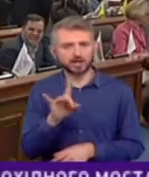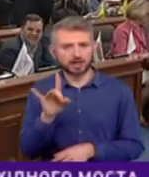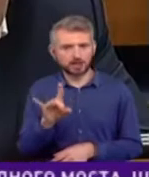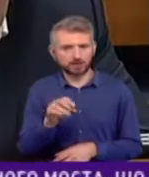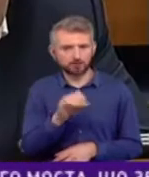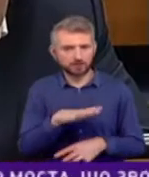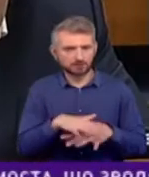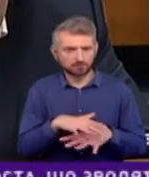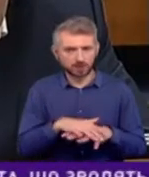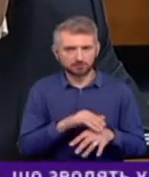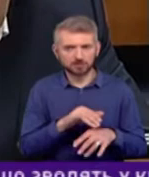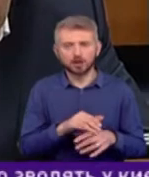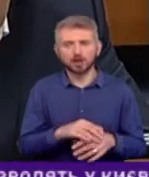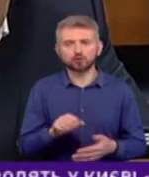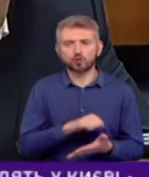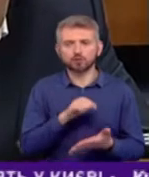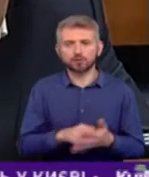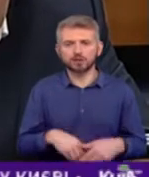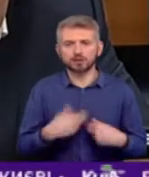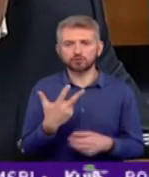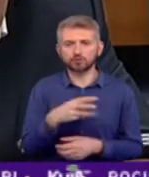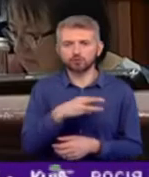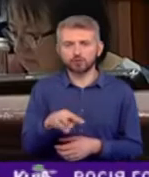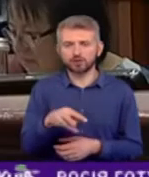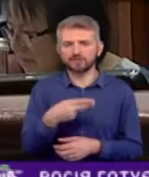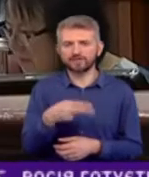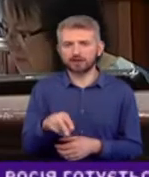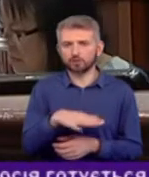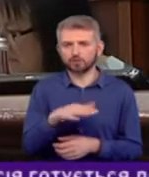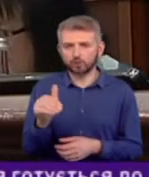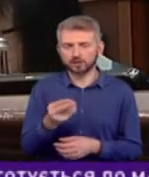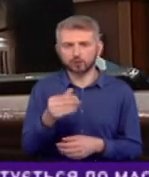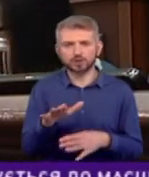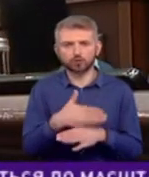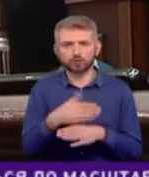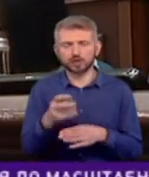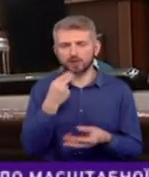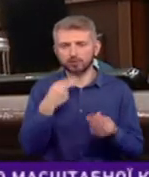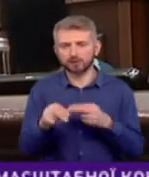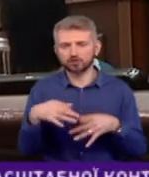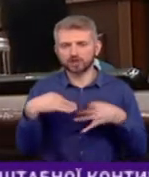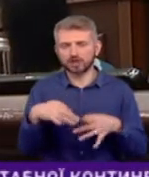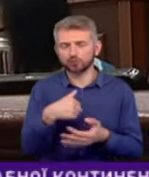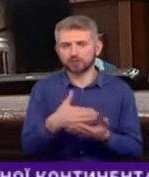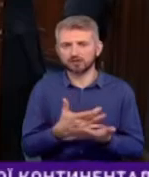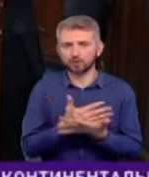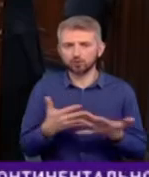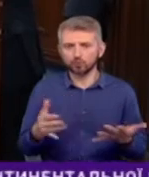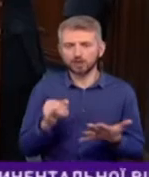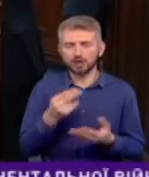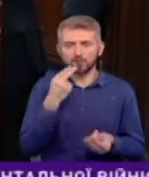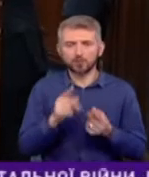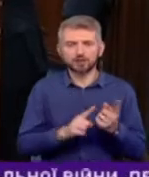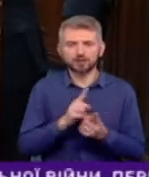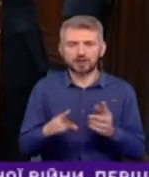розвитку документа про надання 300 мільйонів євро позики. Гроші розподілять на поліпшення транспортної інфраструктури і